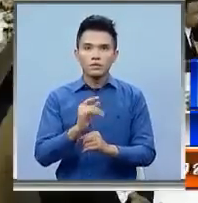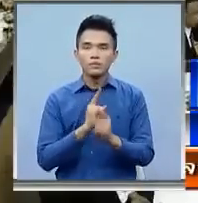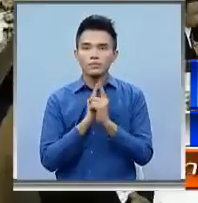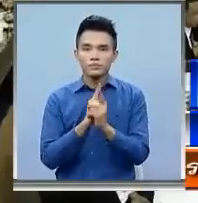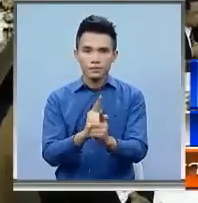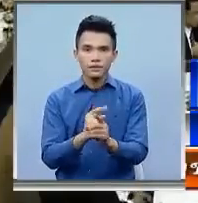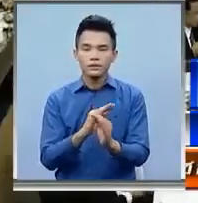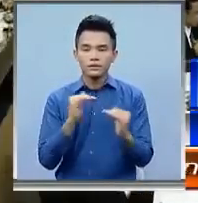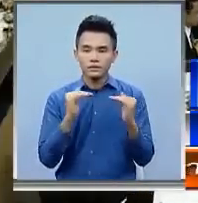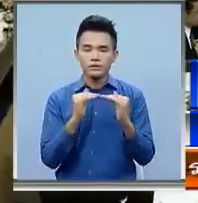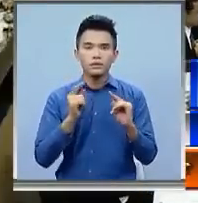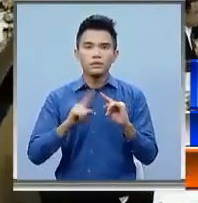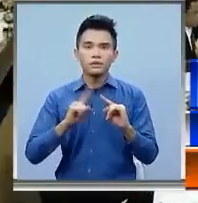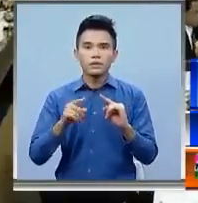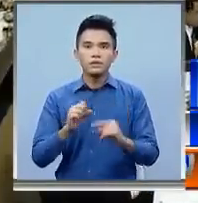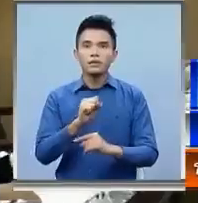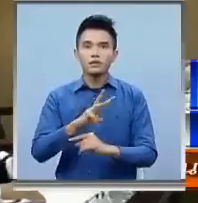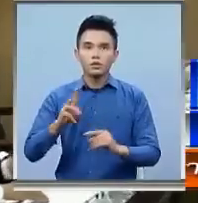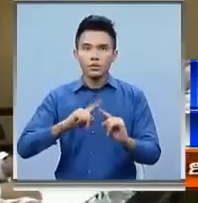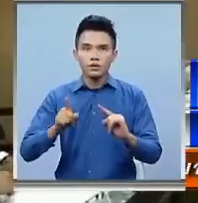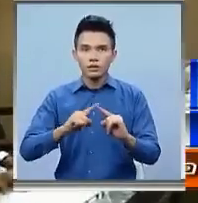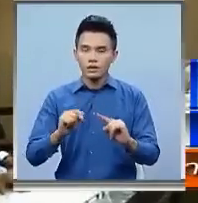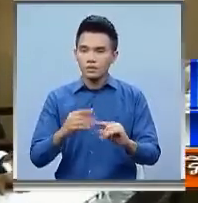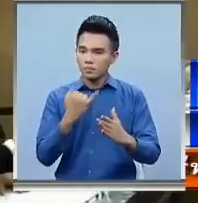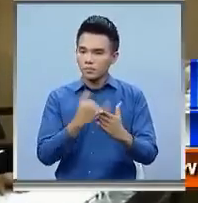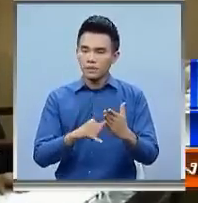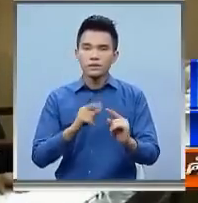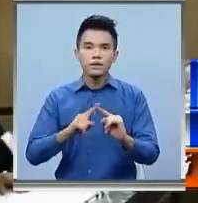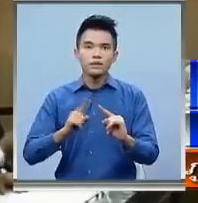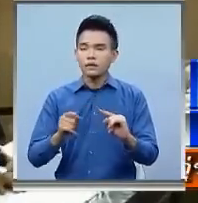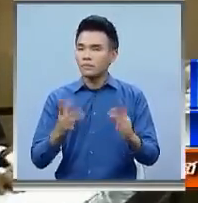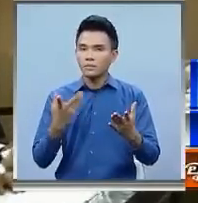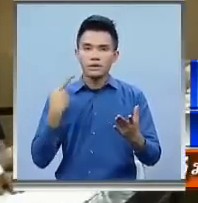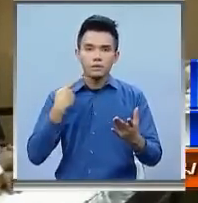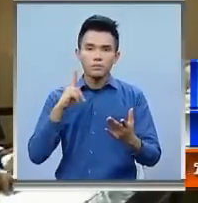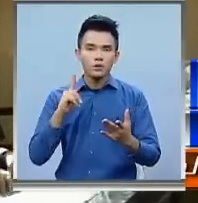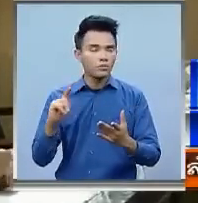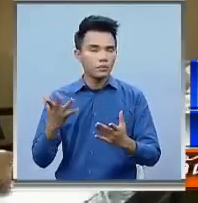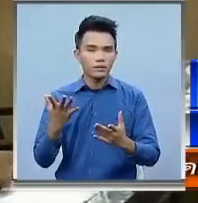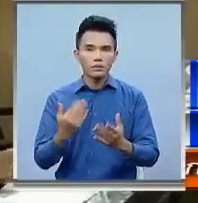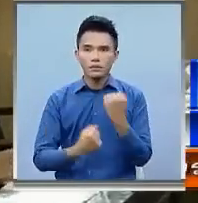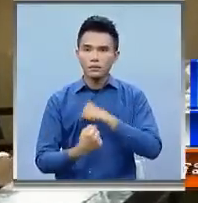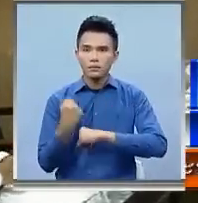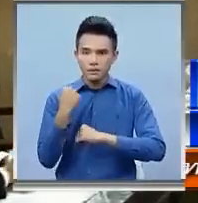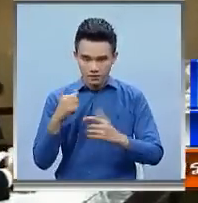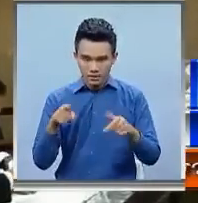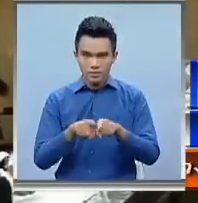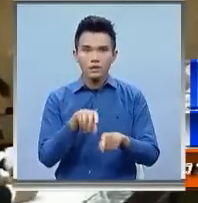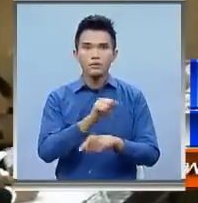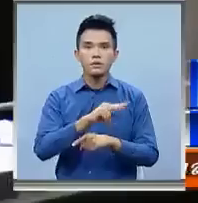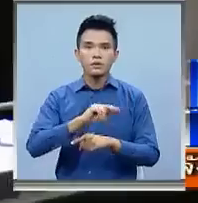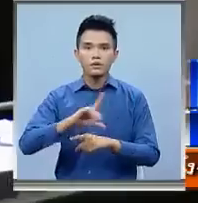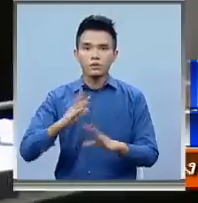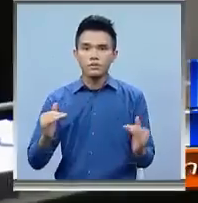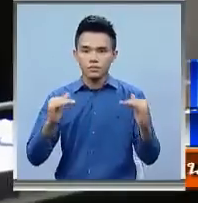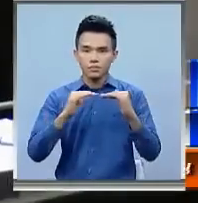รอนสิทธิของสมาชิกรัฐสภาไม่ได้กระทำผิดต่อหน้าที่หรือผลประโยชน์ทับซ้อนพร้อมมั่นใจว่าสนชจะให้ความเป็นธรรมนะ